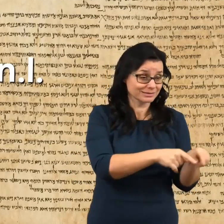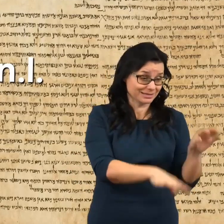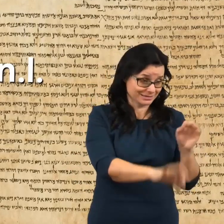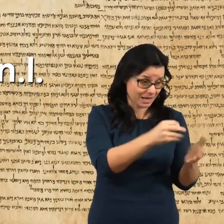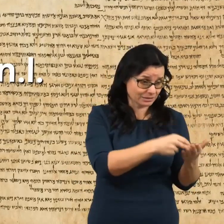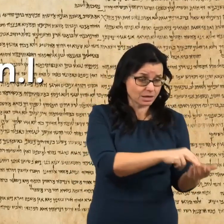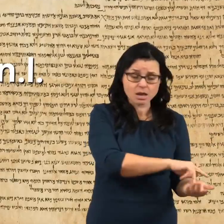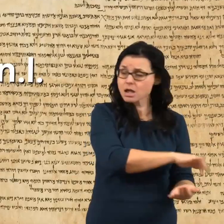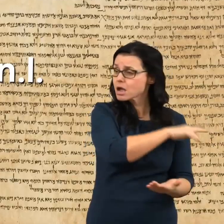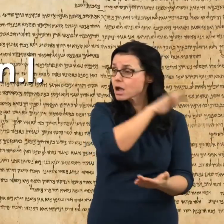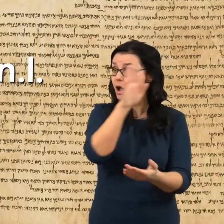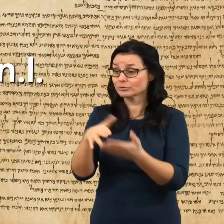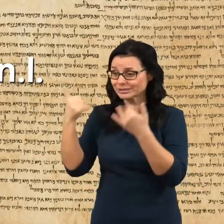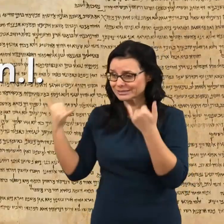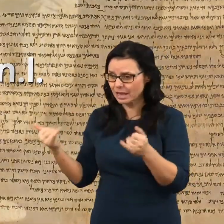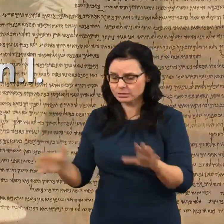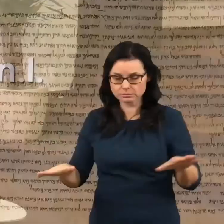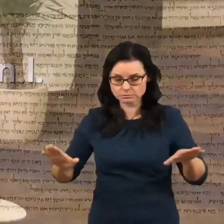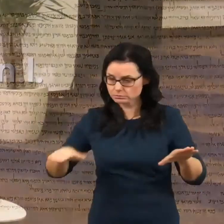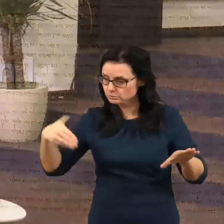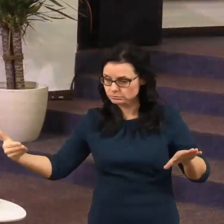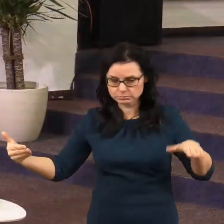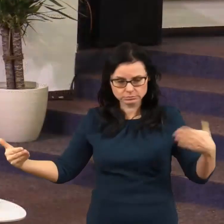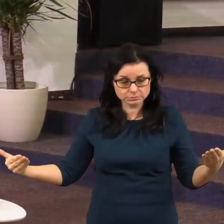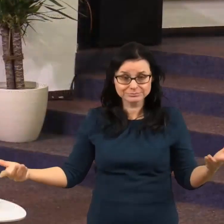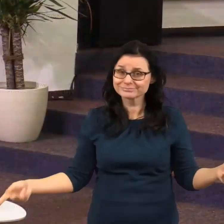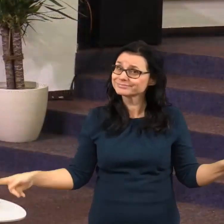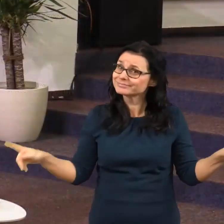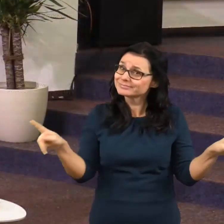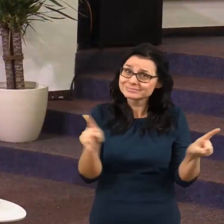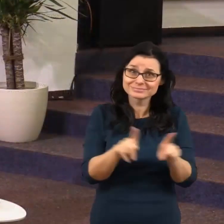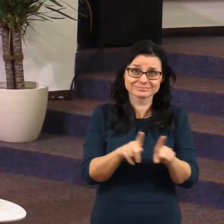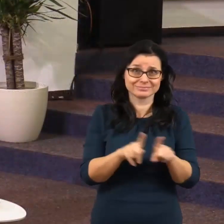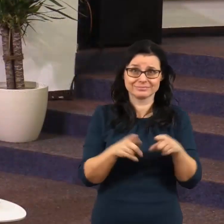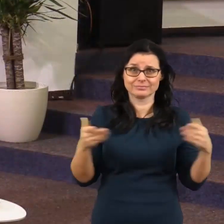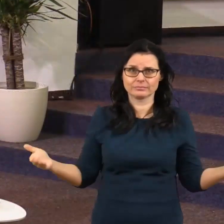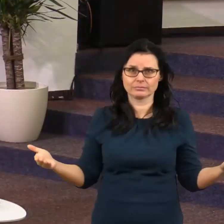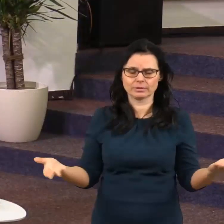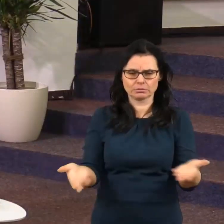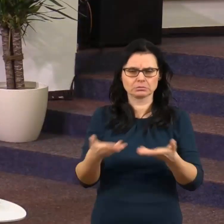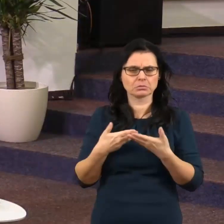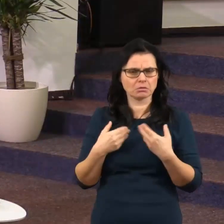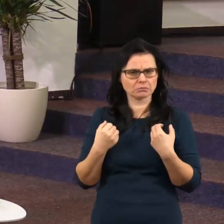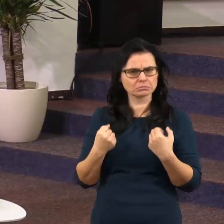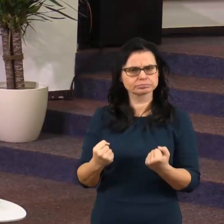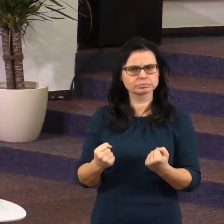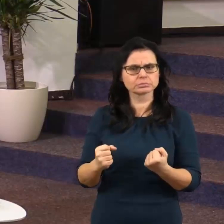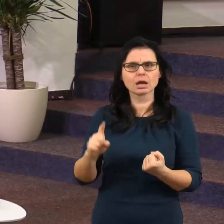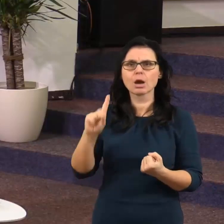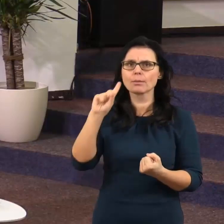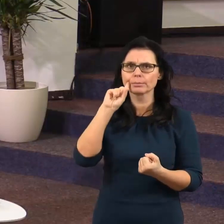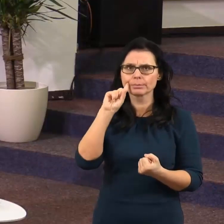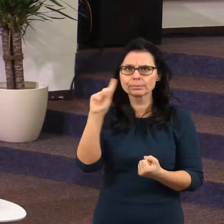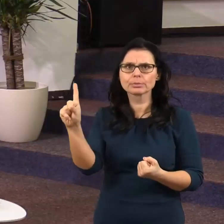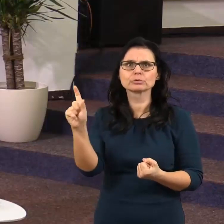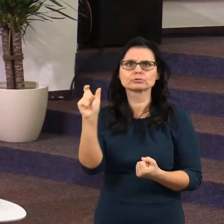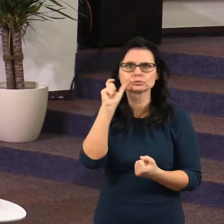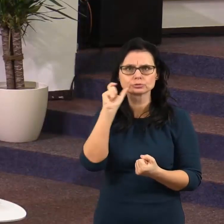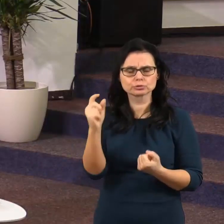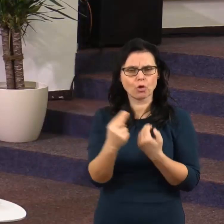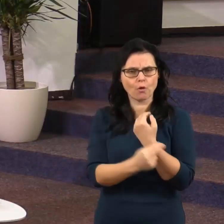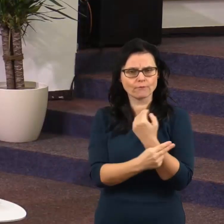Bibli, tak to dává velkou autoritu božímu slovu a